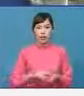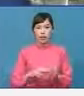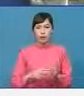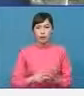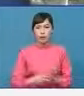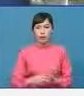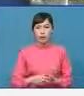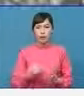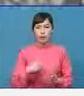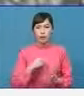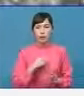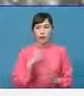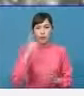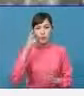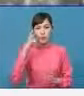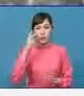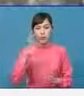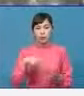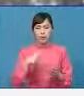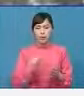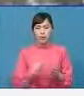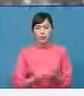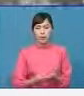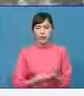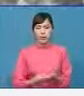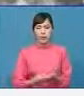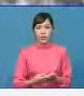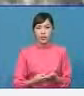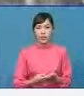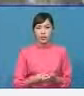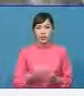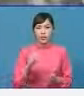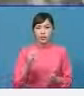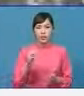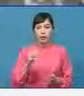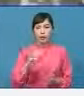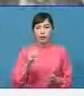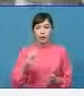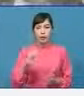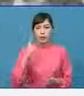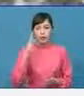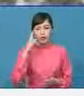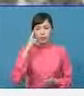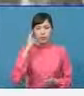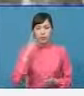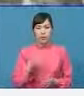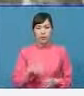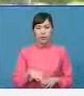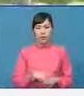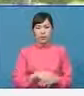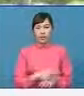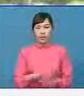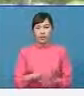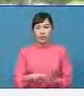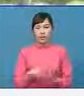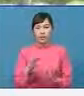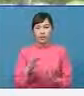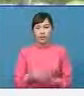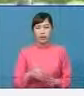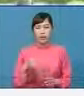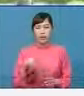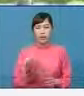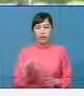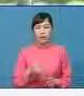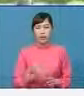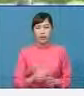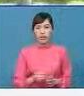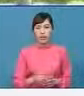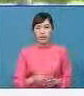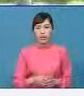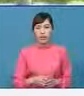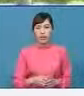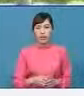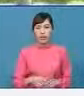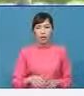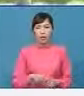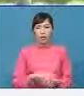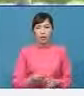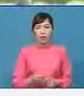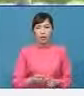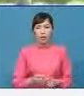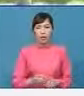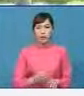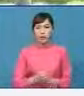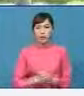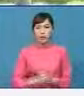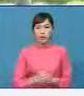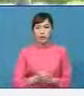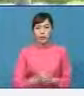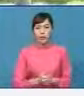білдірген облыстық мәслихаттың депутаты Сұлтанбек Сүгірбаевтың пікірі. Халық қалаулысының айтуына қарағанда ұлт көшбасшысы барлығын айқындап берді. Енді